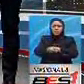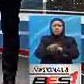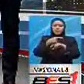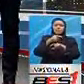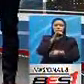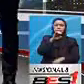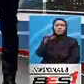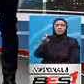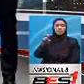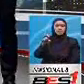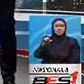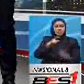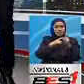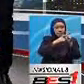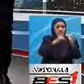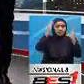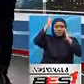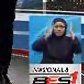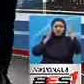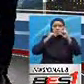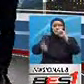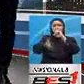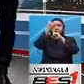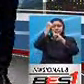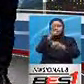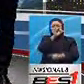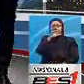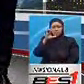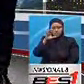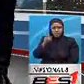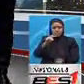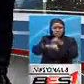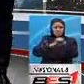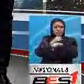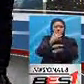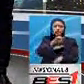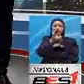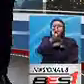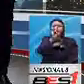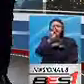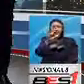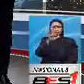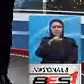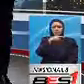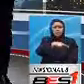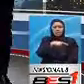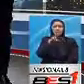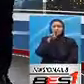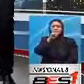Penang pingat emas acara 800 me kejohanan Asia 1985 biraj